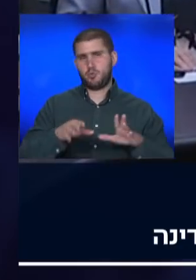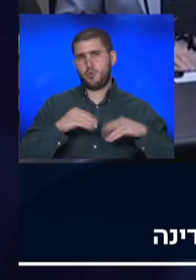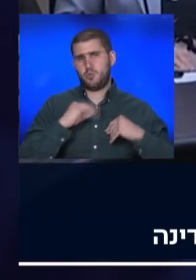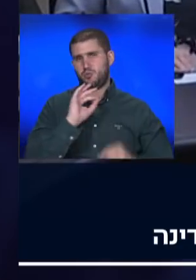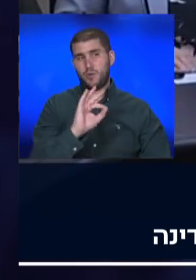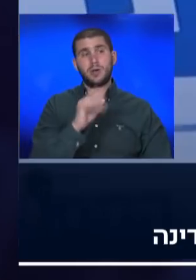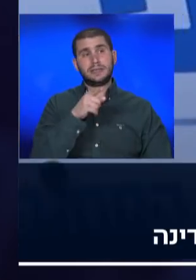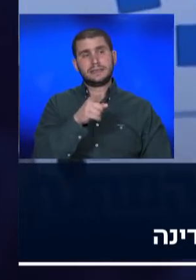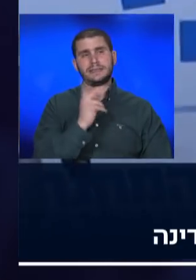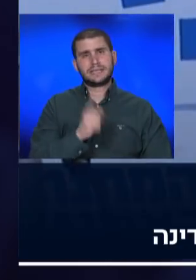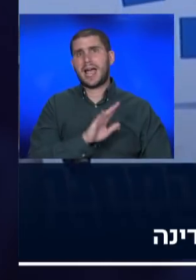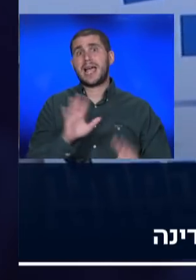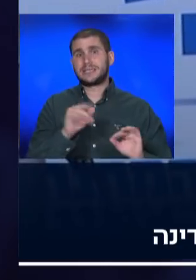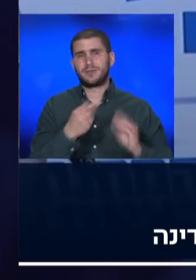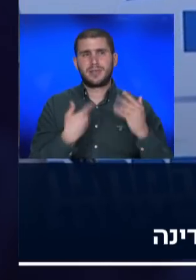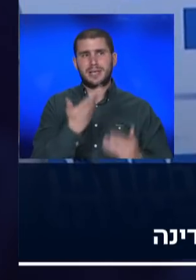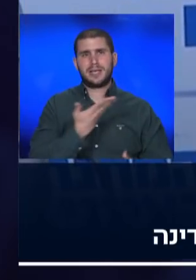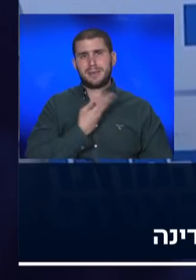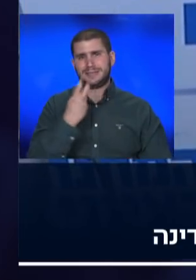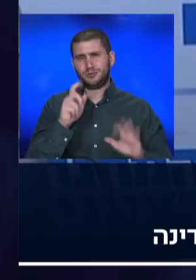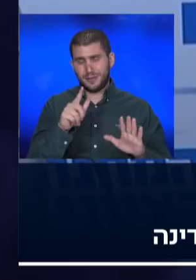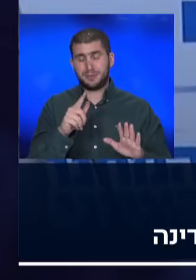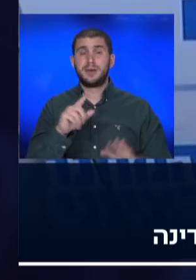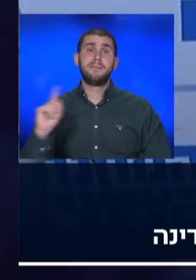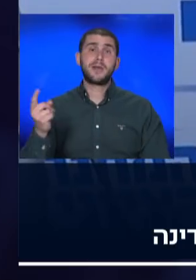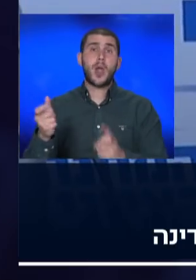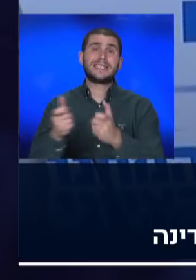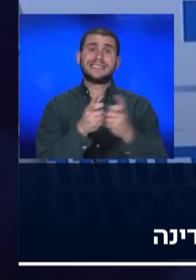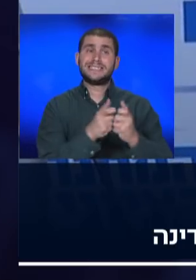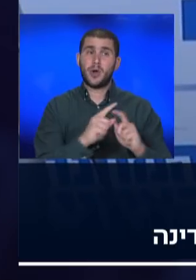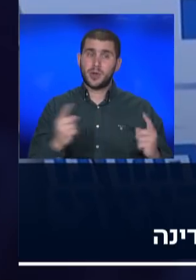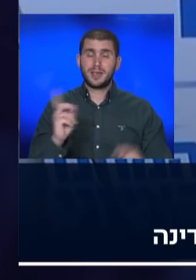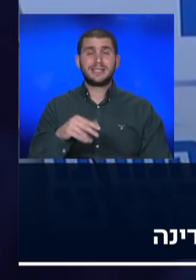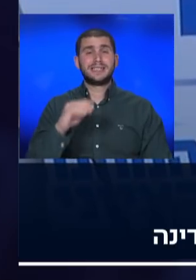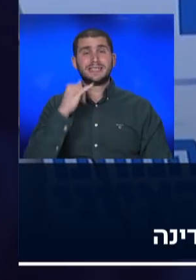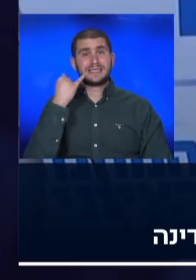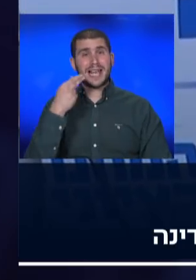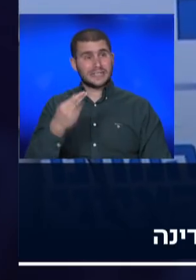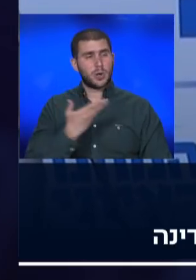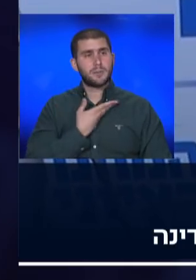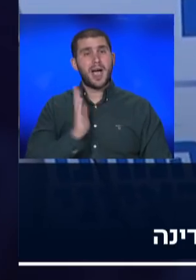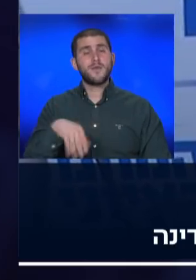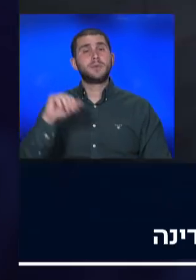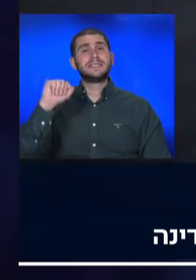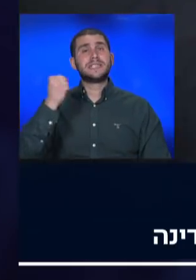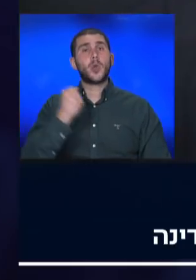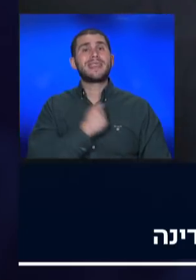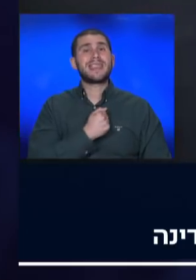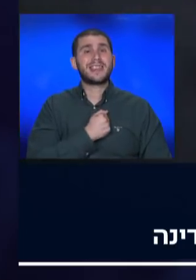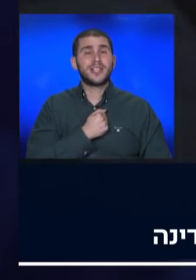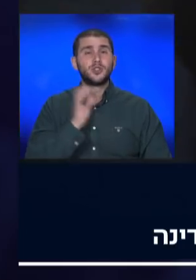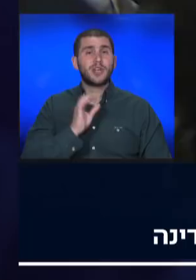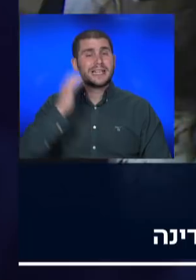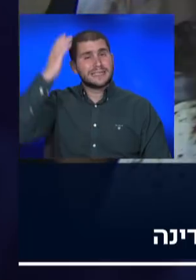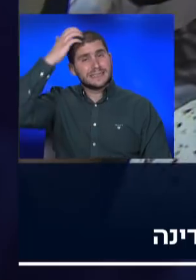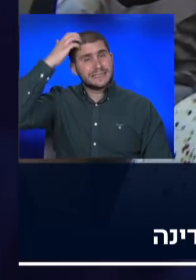10. מכל הסיעות, דרך אגב, להרצוג חתמו מהציונות הדתית של סמוטריץ' וממרץ